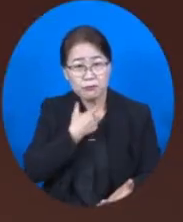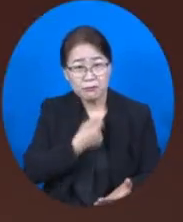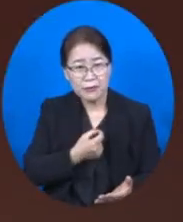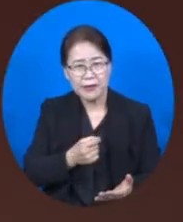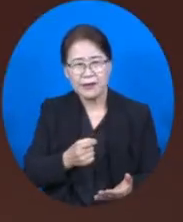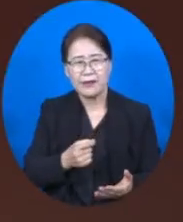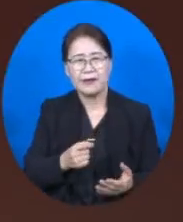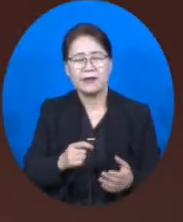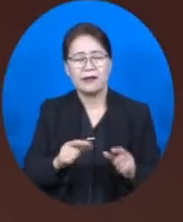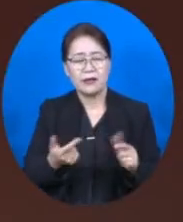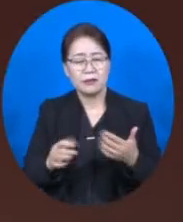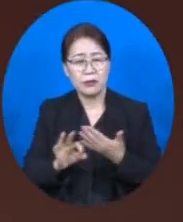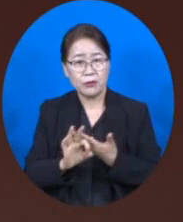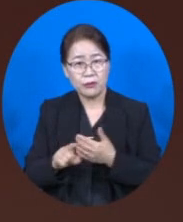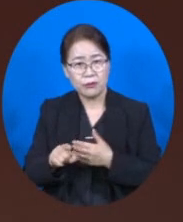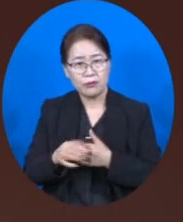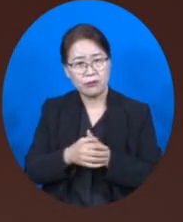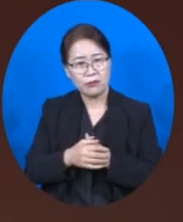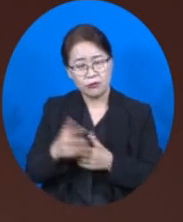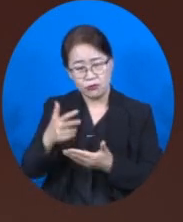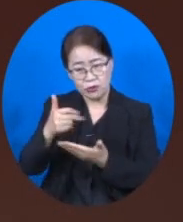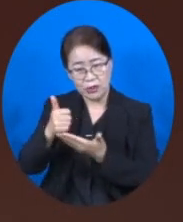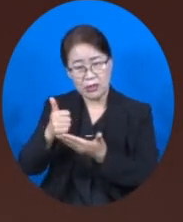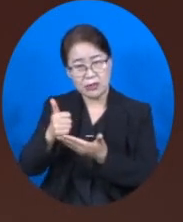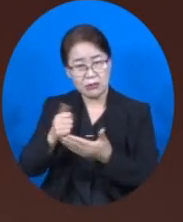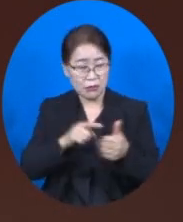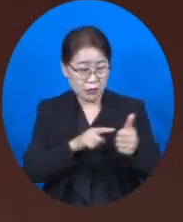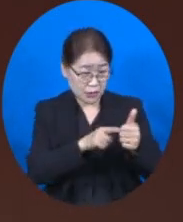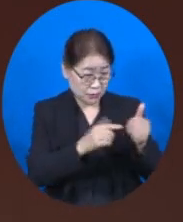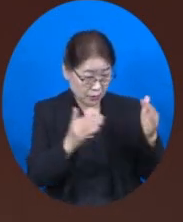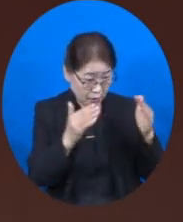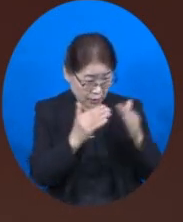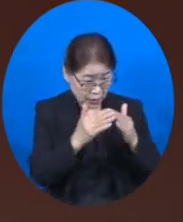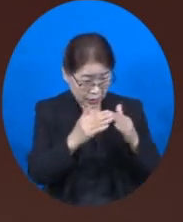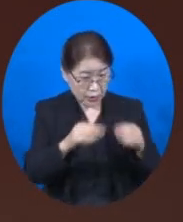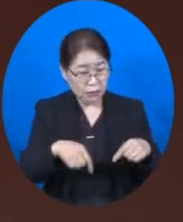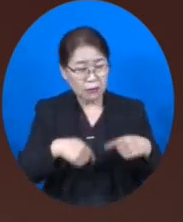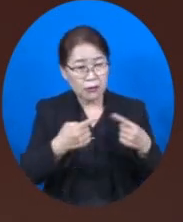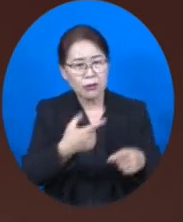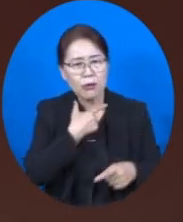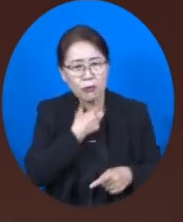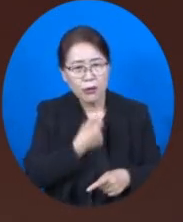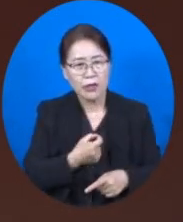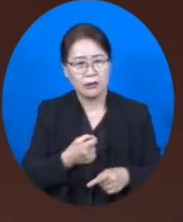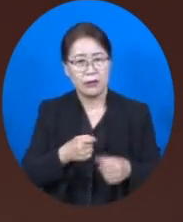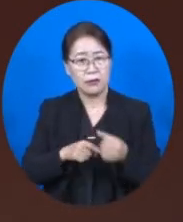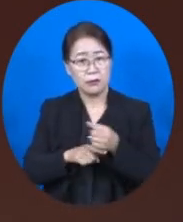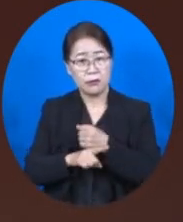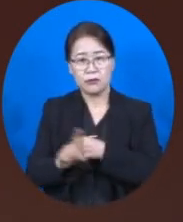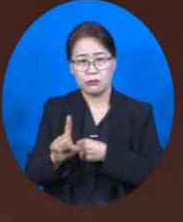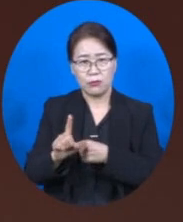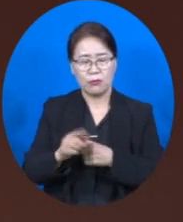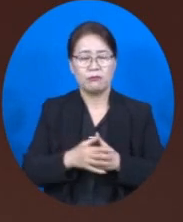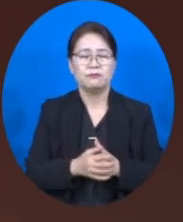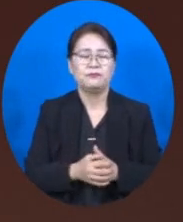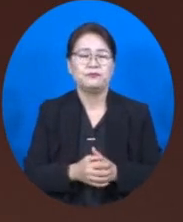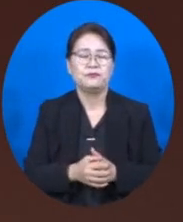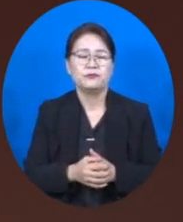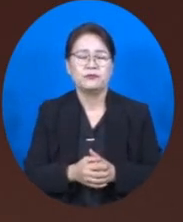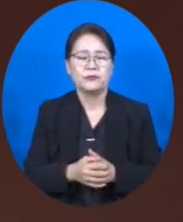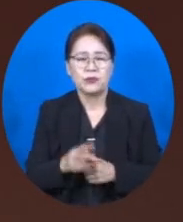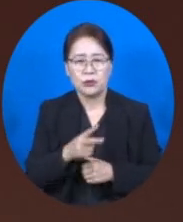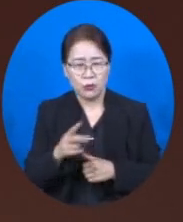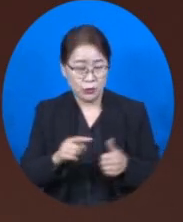아닙니다 주님께서 삭개오의 집에 들어가 유학을 원하셨던 것은 바로